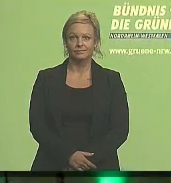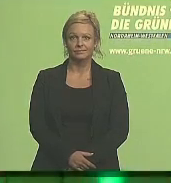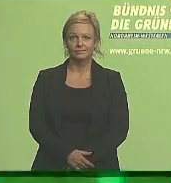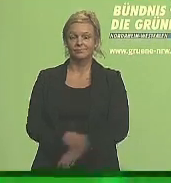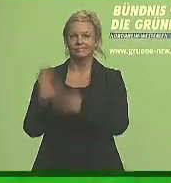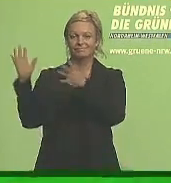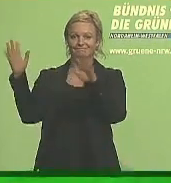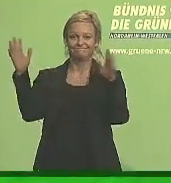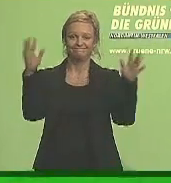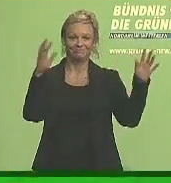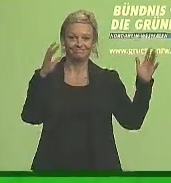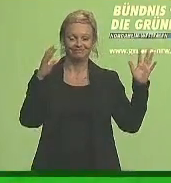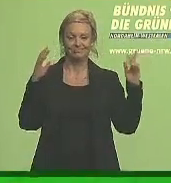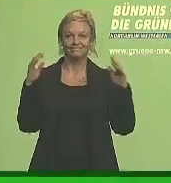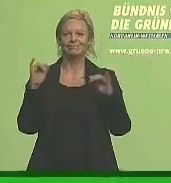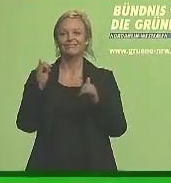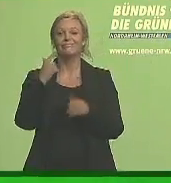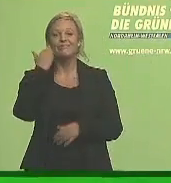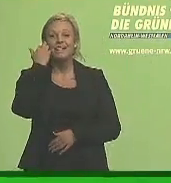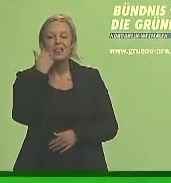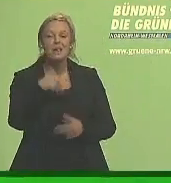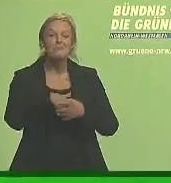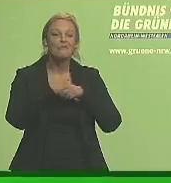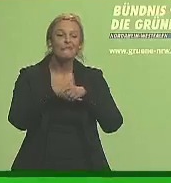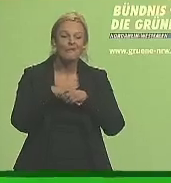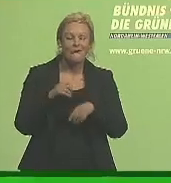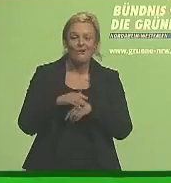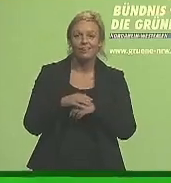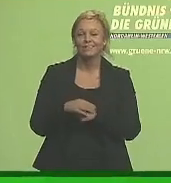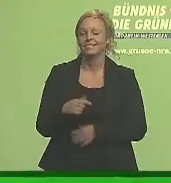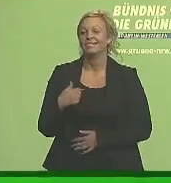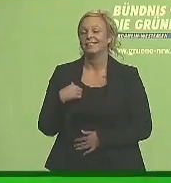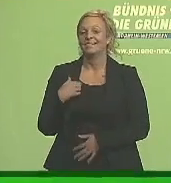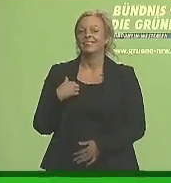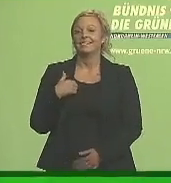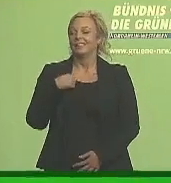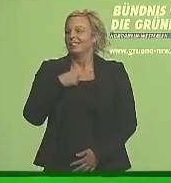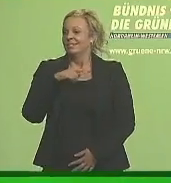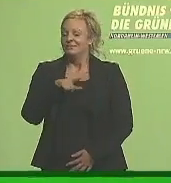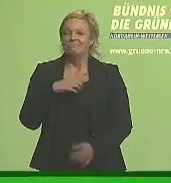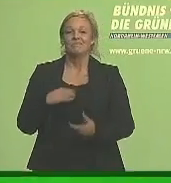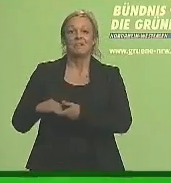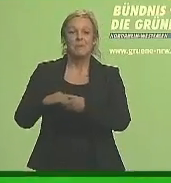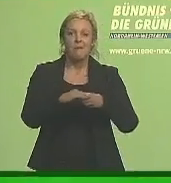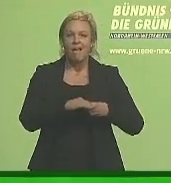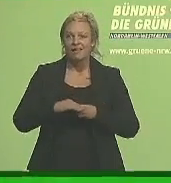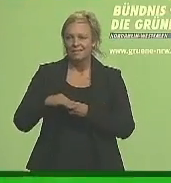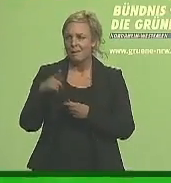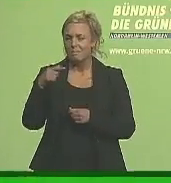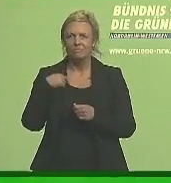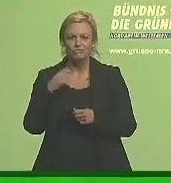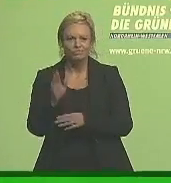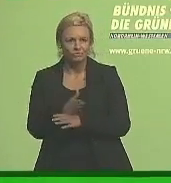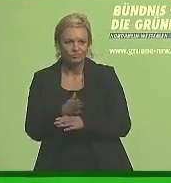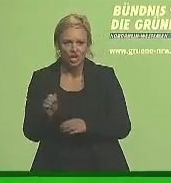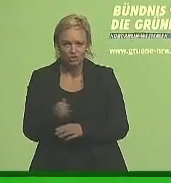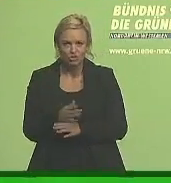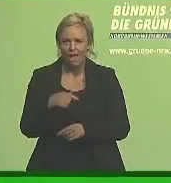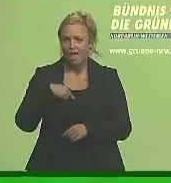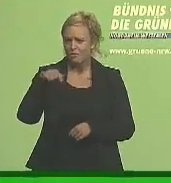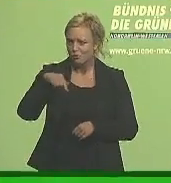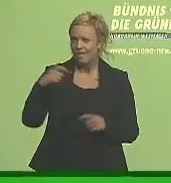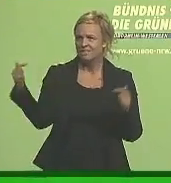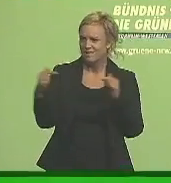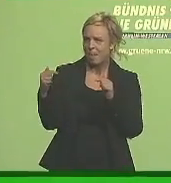Ja, liebe Freundinnen und Freunde, ich wollte mich ja dem Appell des geneigten Präsidiums nicht entziehen, dass wir die Debatte noch ein bisschen befeuern. Und an